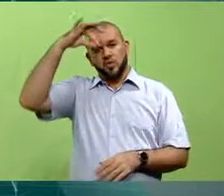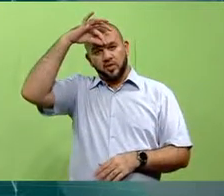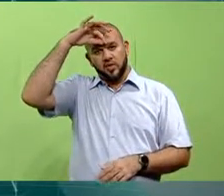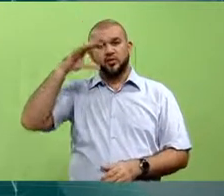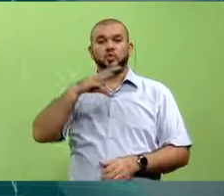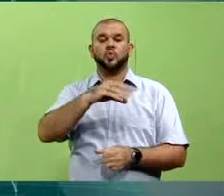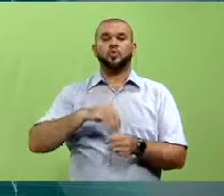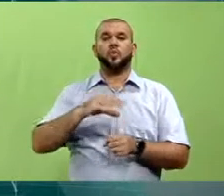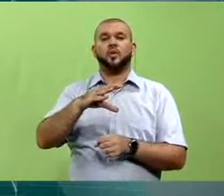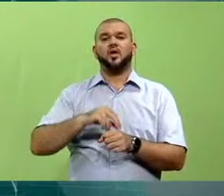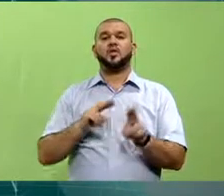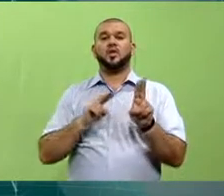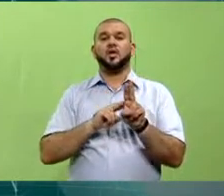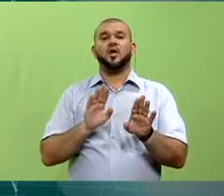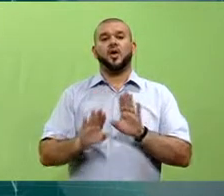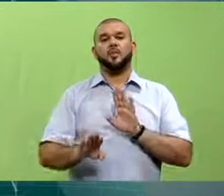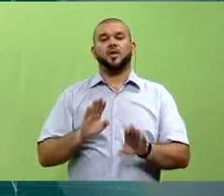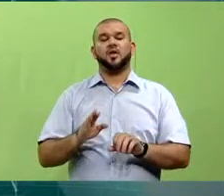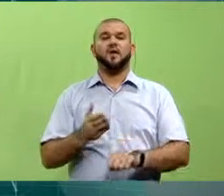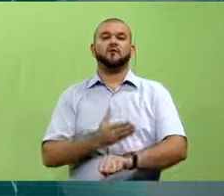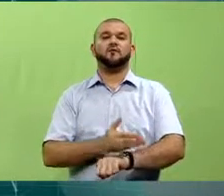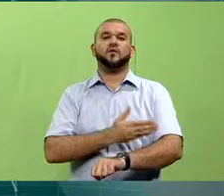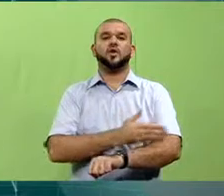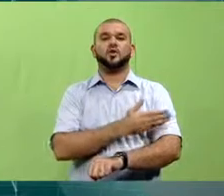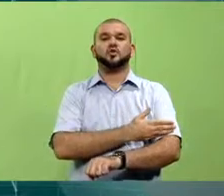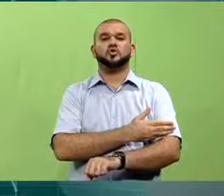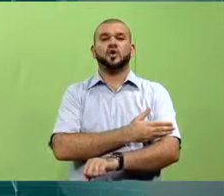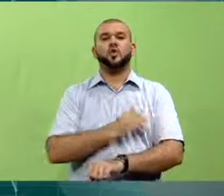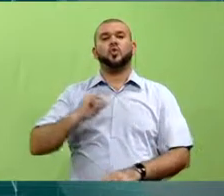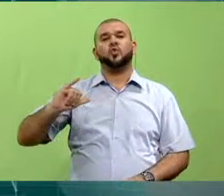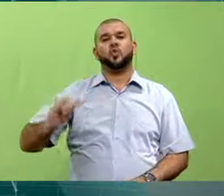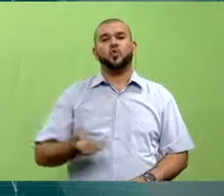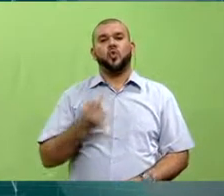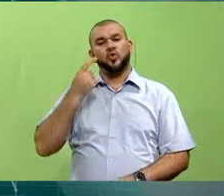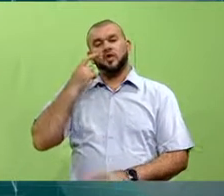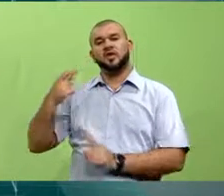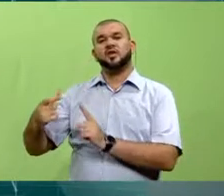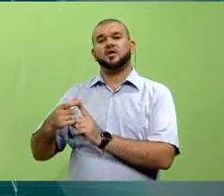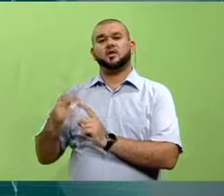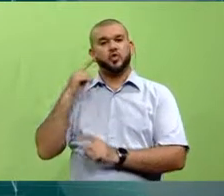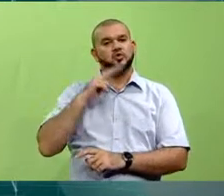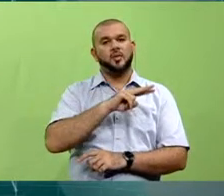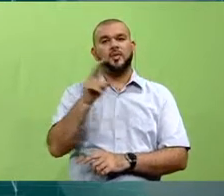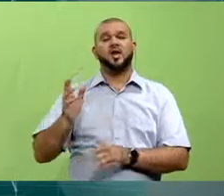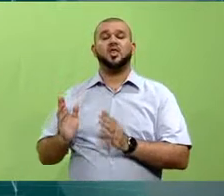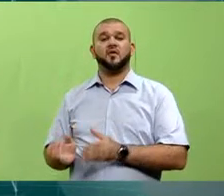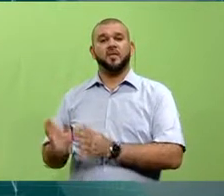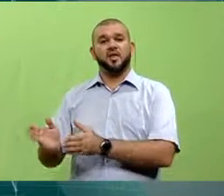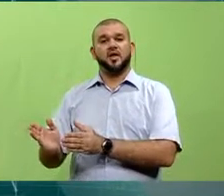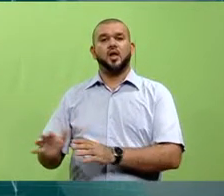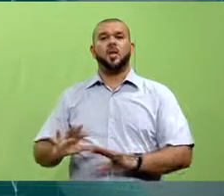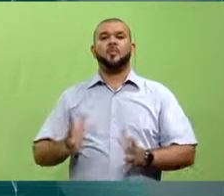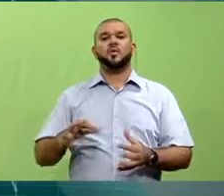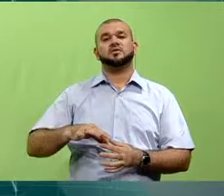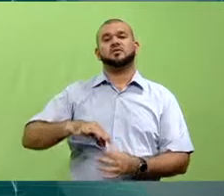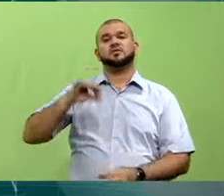Toplumun her kesiminden büyük takdir toplayan kampanyaya vatandaşlar yoğun ilgi göstermeye